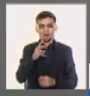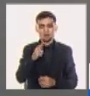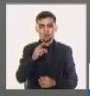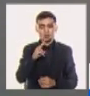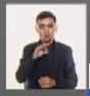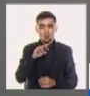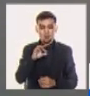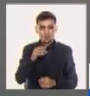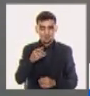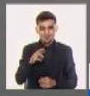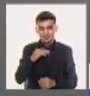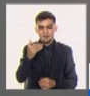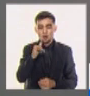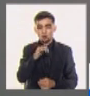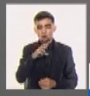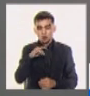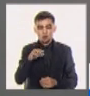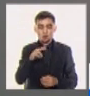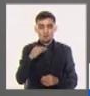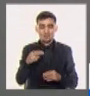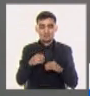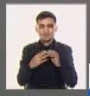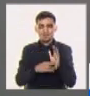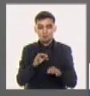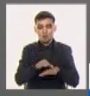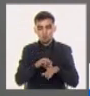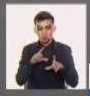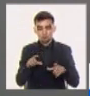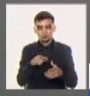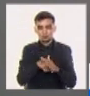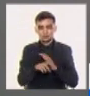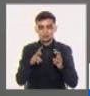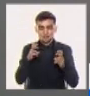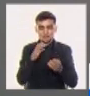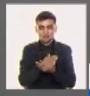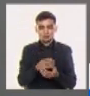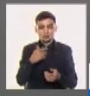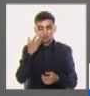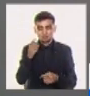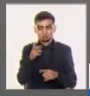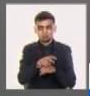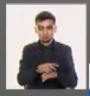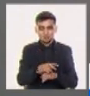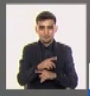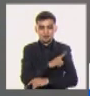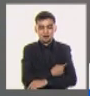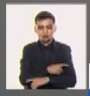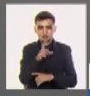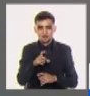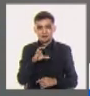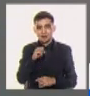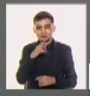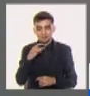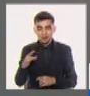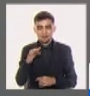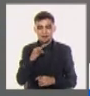онкологических услуг больным с COVID-19. Это такое заключение, которое после посещения врачей санитарных